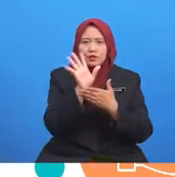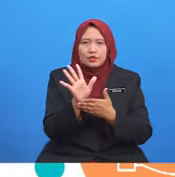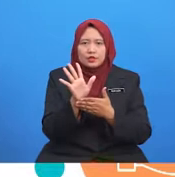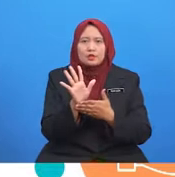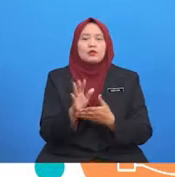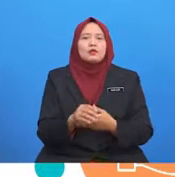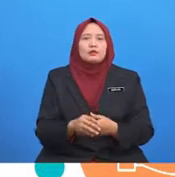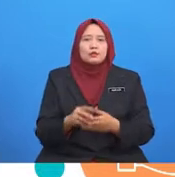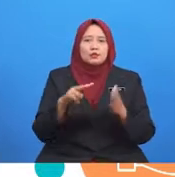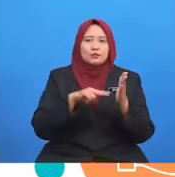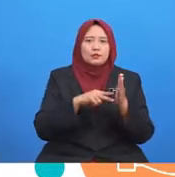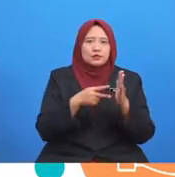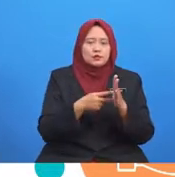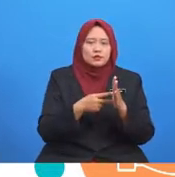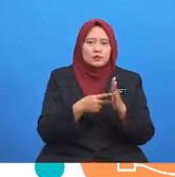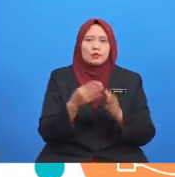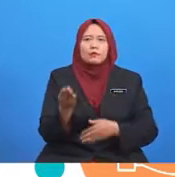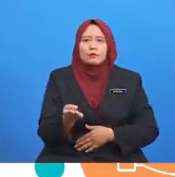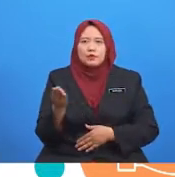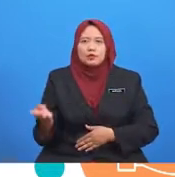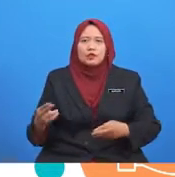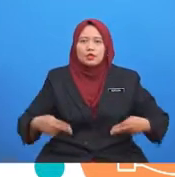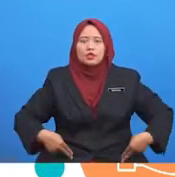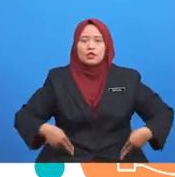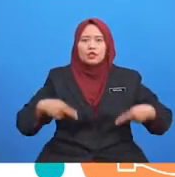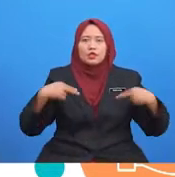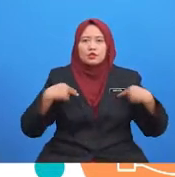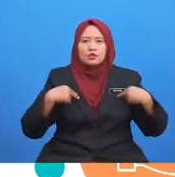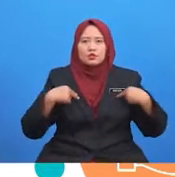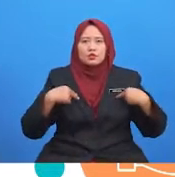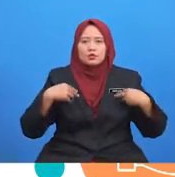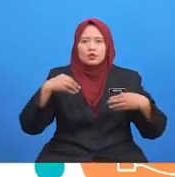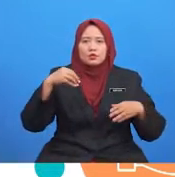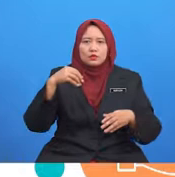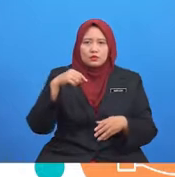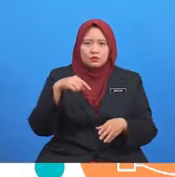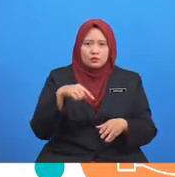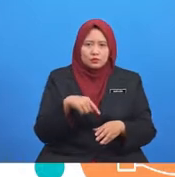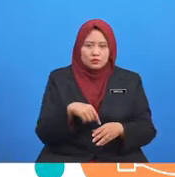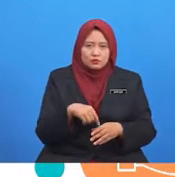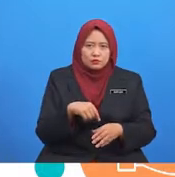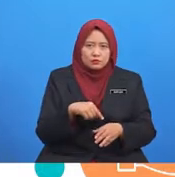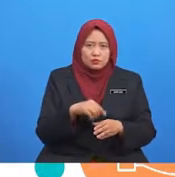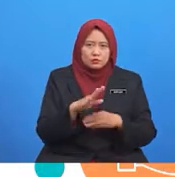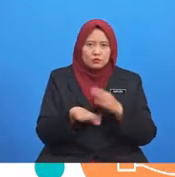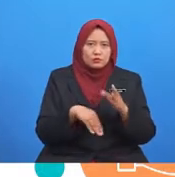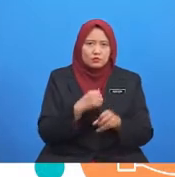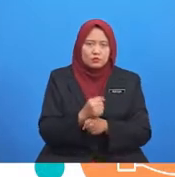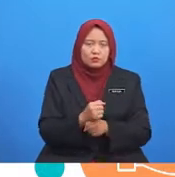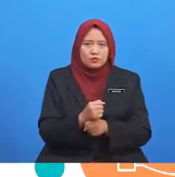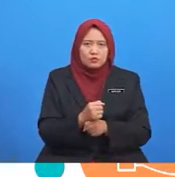Organik bermaksud benda hidup yang terdapat di sekeliling kita. Contohnya, flora dan fauna.